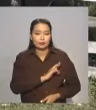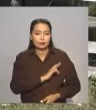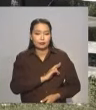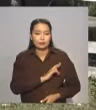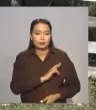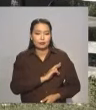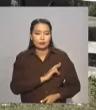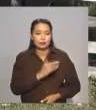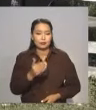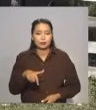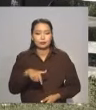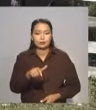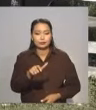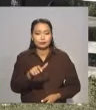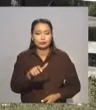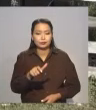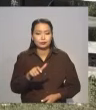кезінде мына жолды